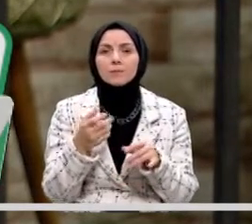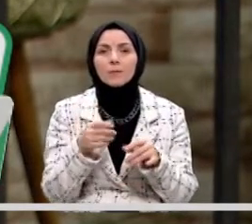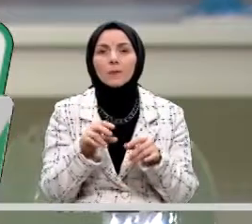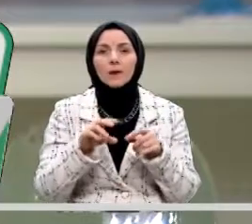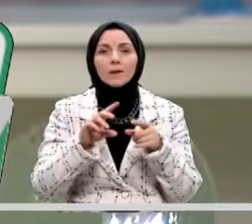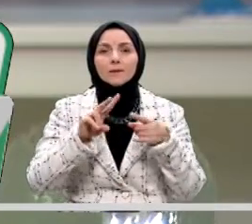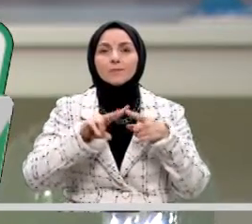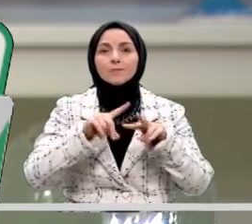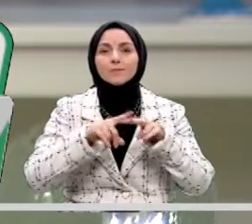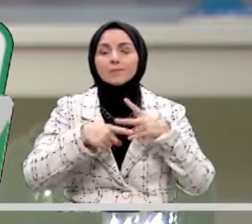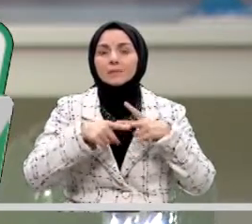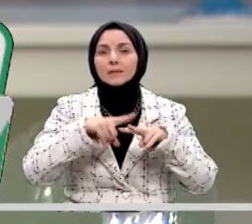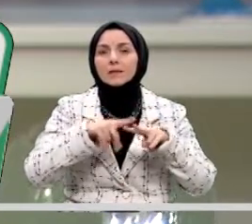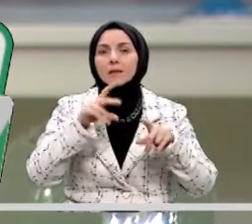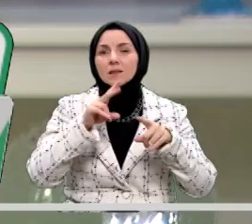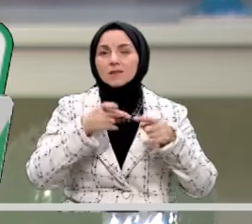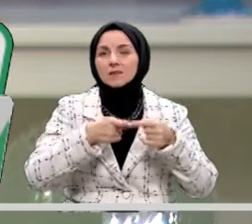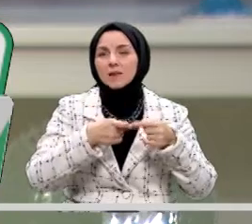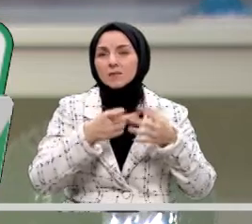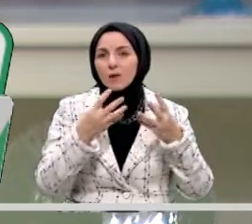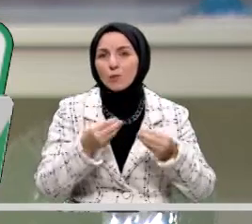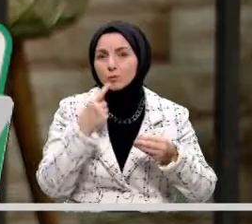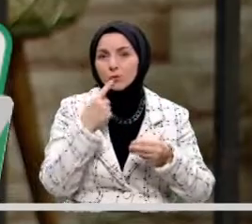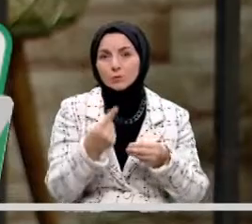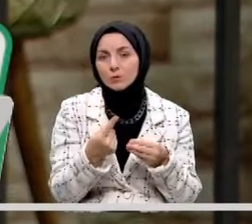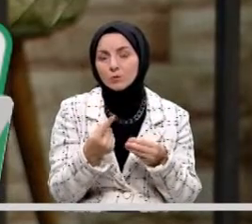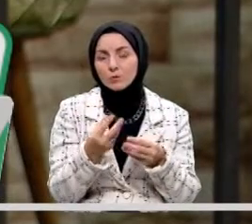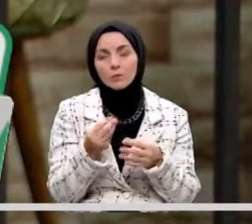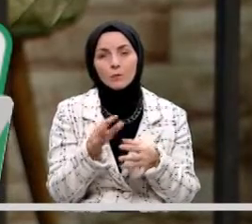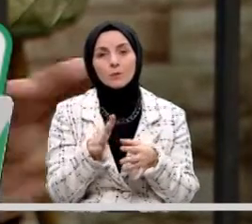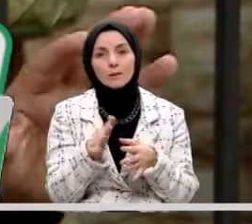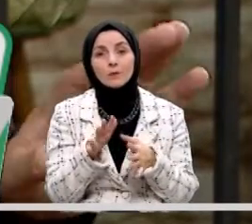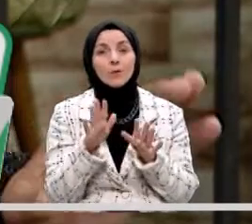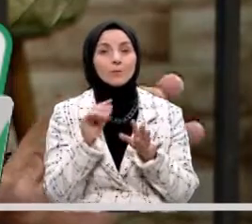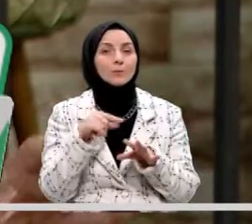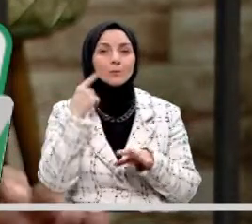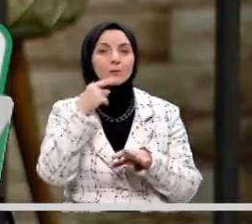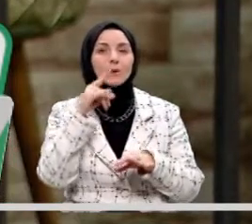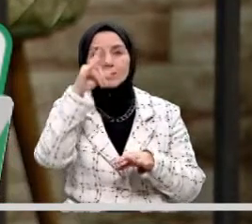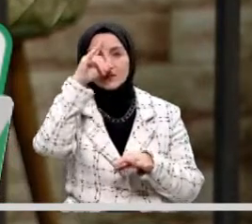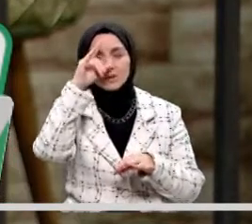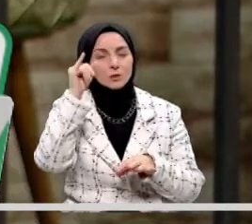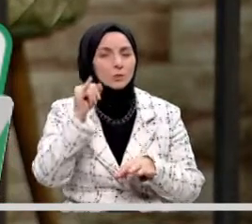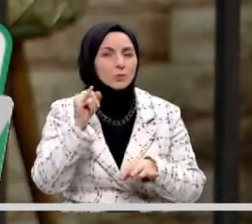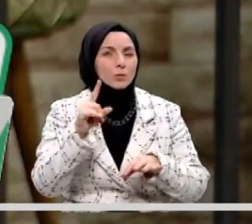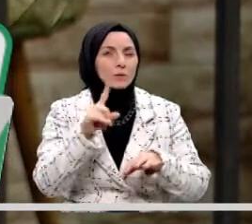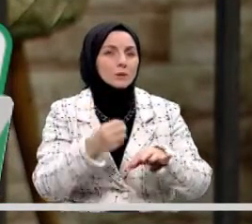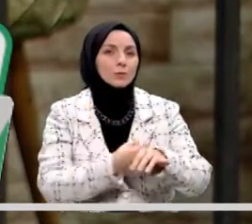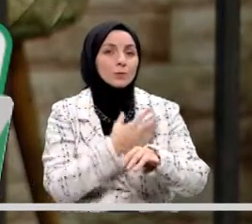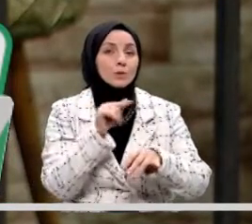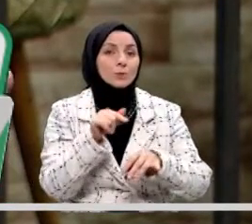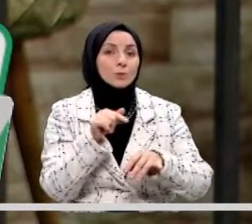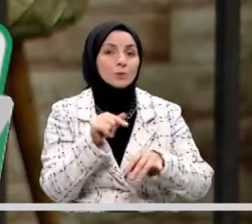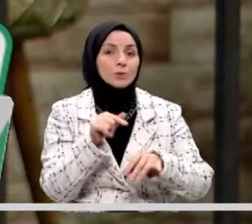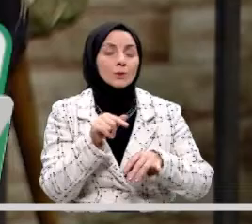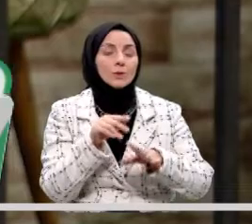Nasıl baktı acaba burada çocuklarda bu 2 yaşından önce olmaz O yüzden iki çocuk arasında bir kıskanma ve